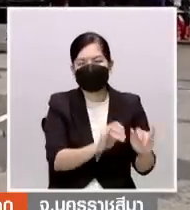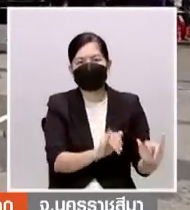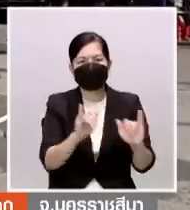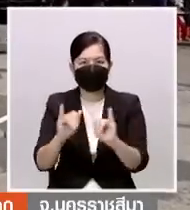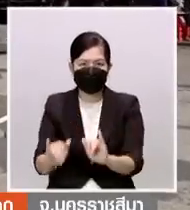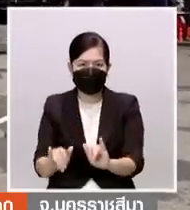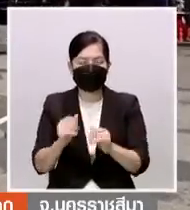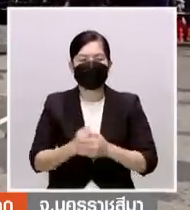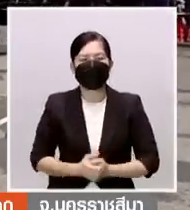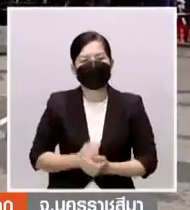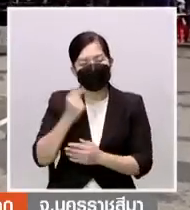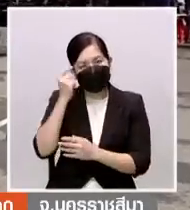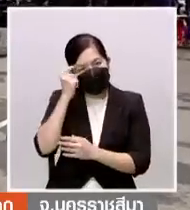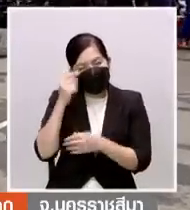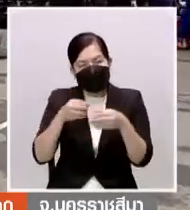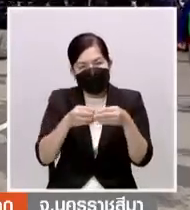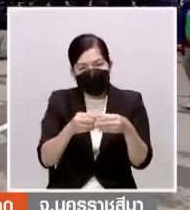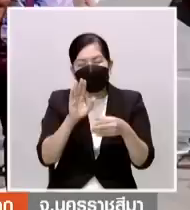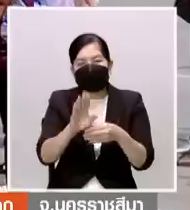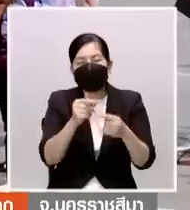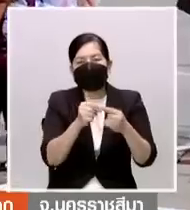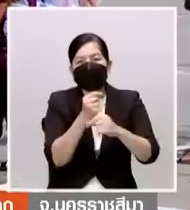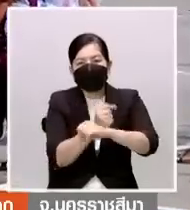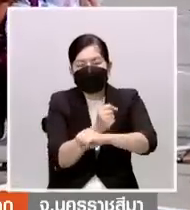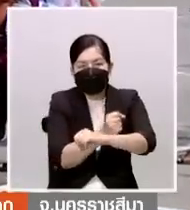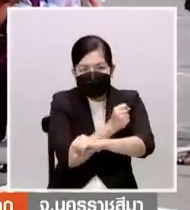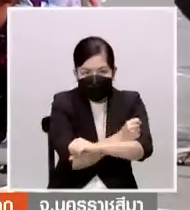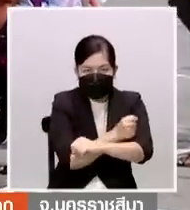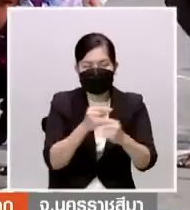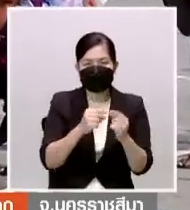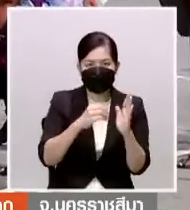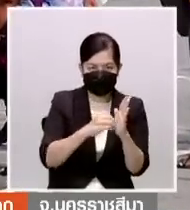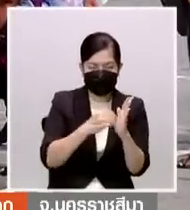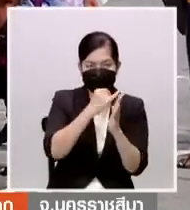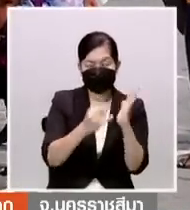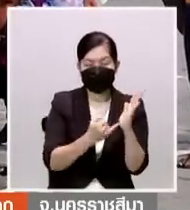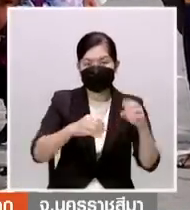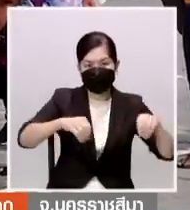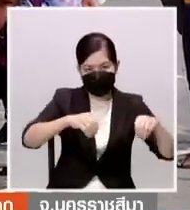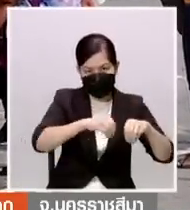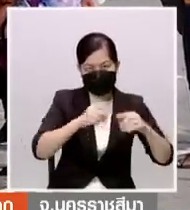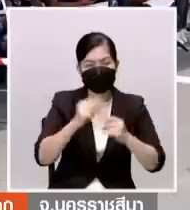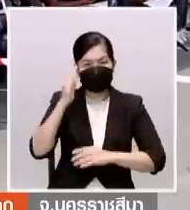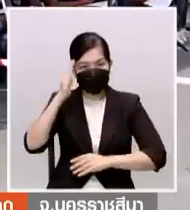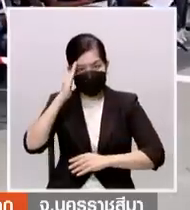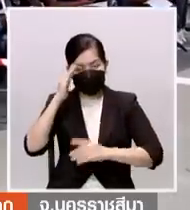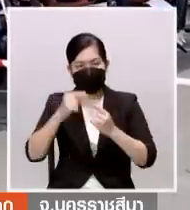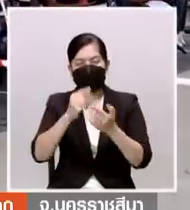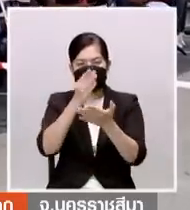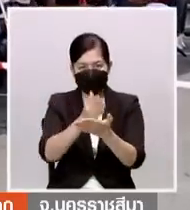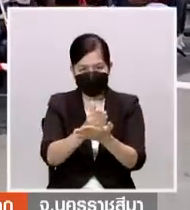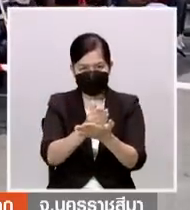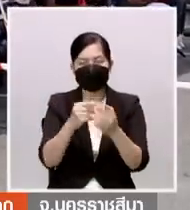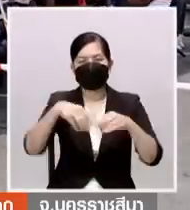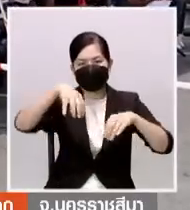ยนะครับคาดว่าก็จะเป็นแรงงานก่อสร้างในแถบกรุงเทพมหานครปริมณฑลนี่แหละครับที่ทราบว่าจะมีการประกาศปิดแคมป์ใช่ไหมครับก็เล